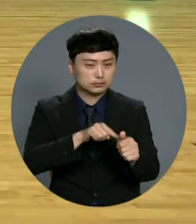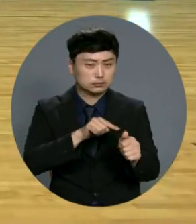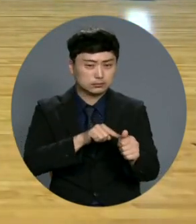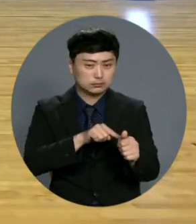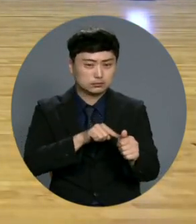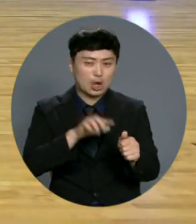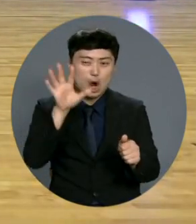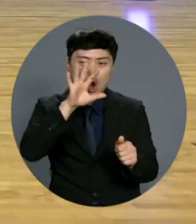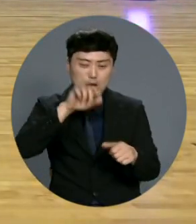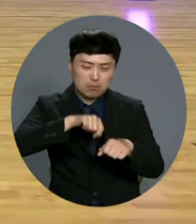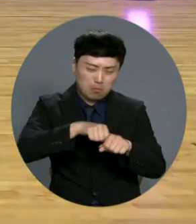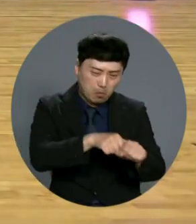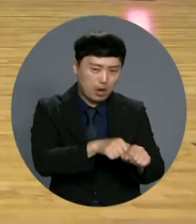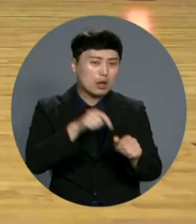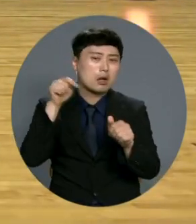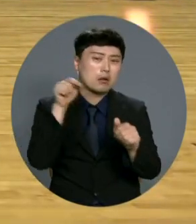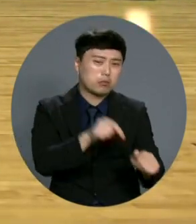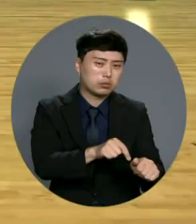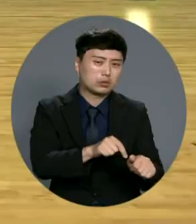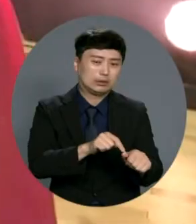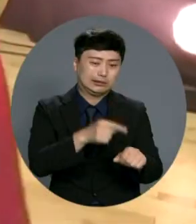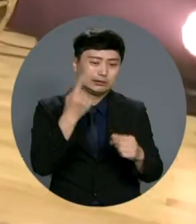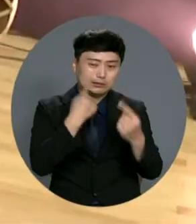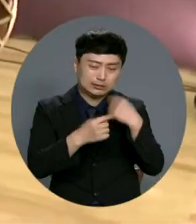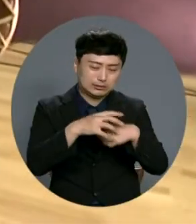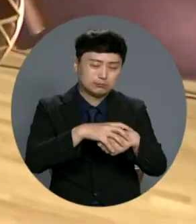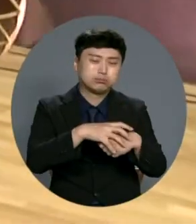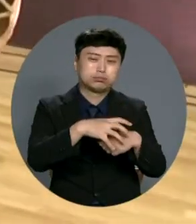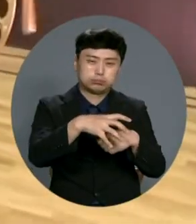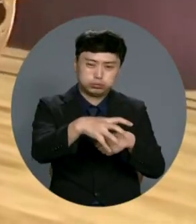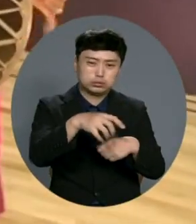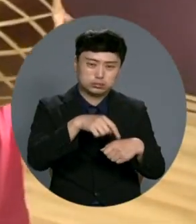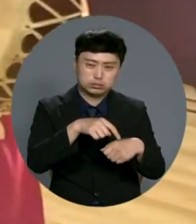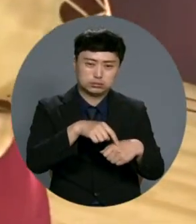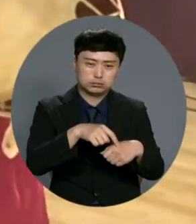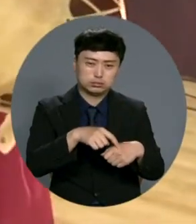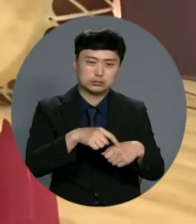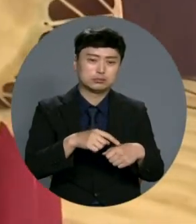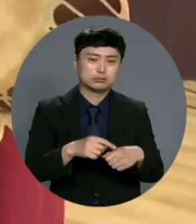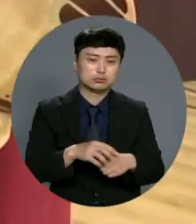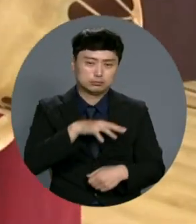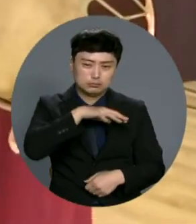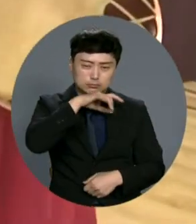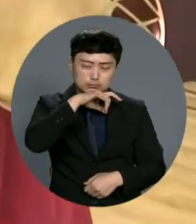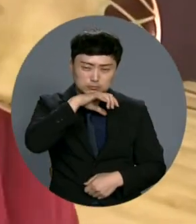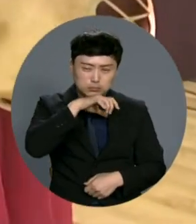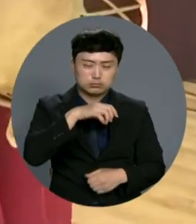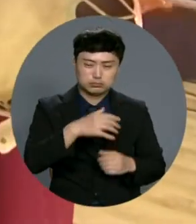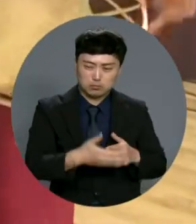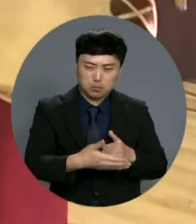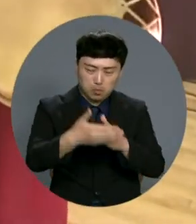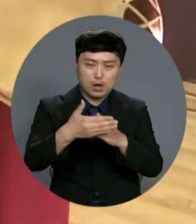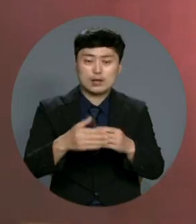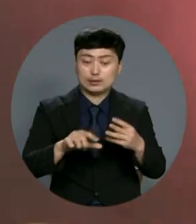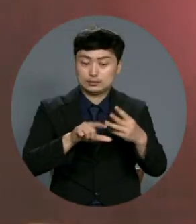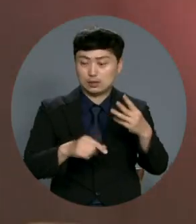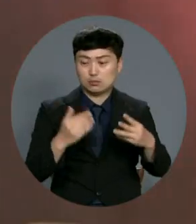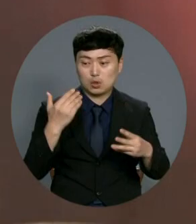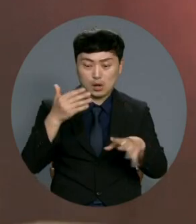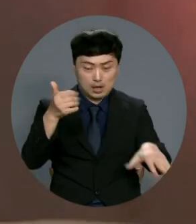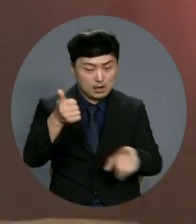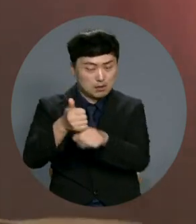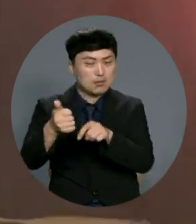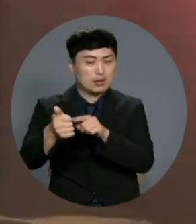연습을 반복하면서 부상을 악화시키는 등 수십 가지 피해 사례를 작성해 지난 3월 안무자를 직장